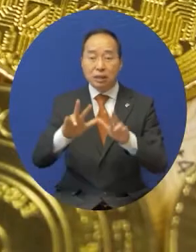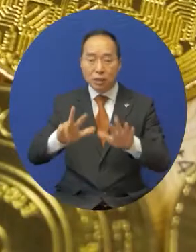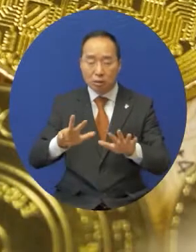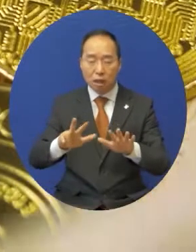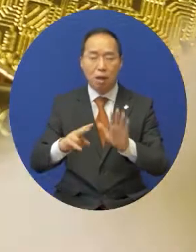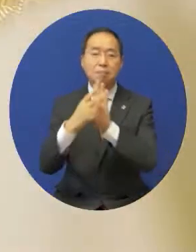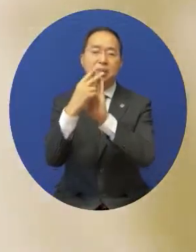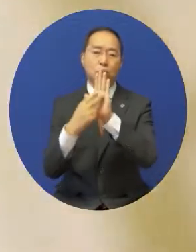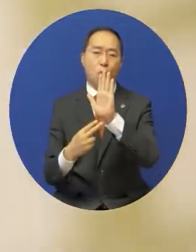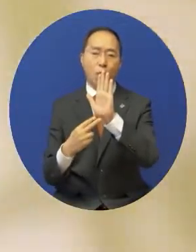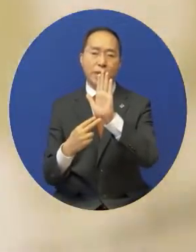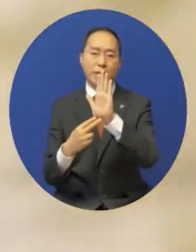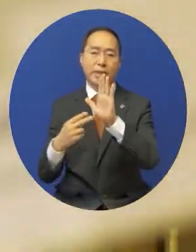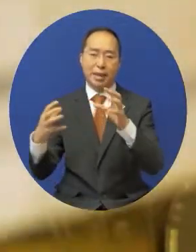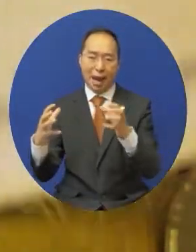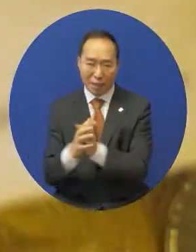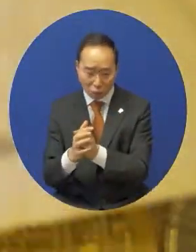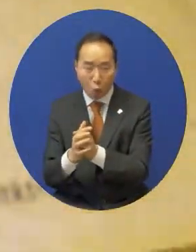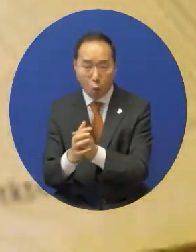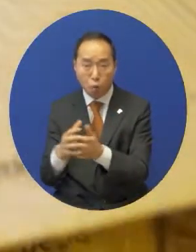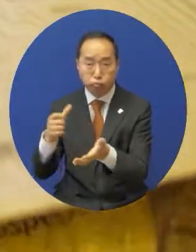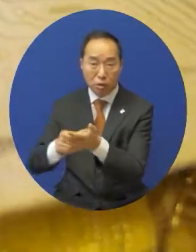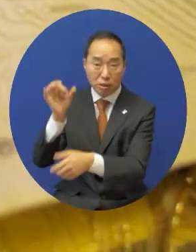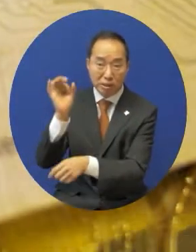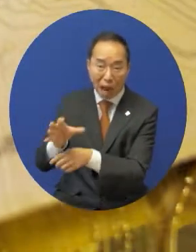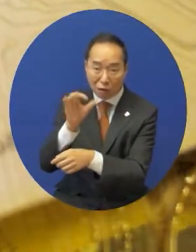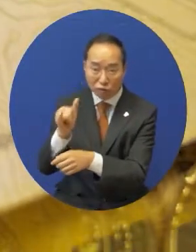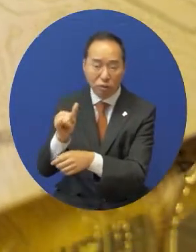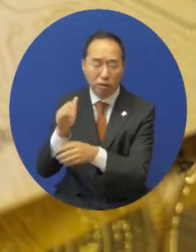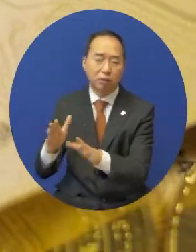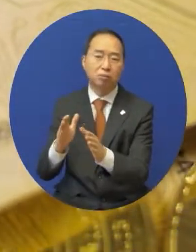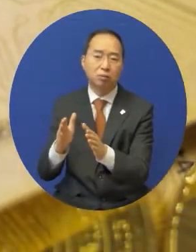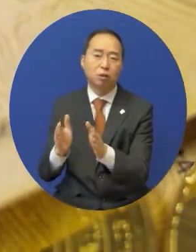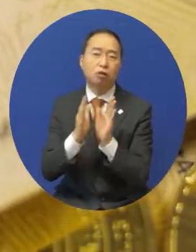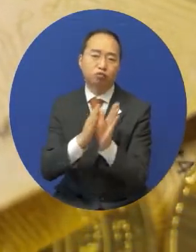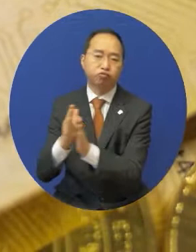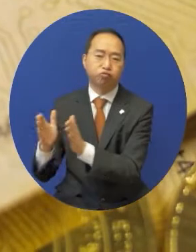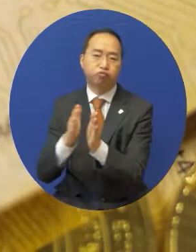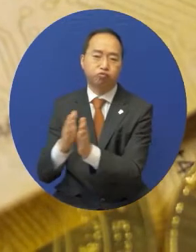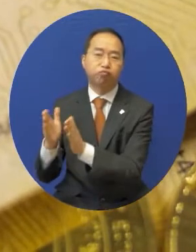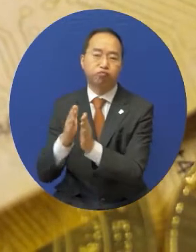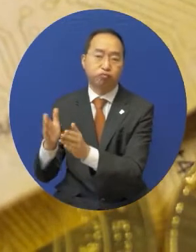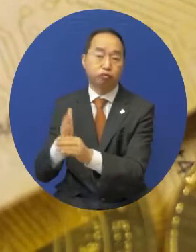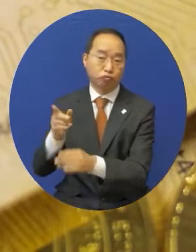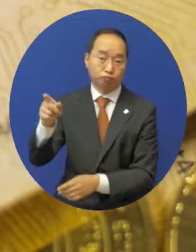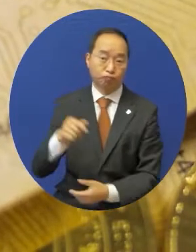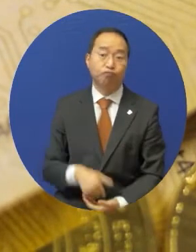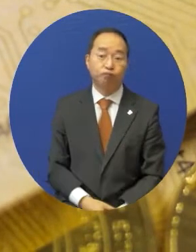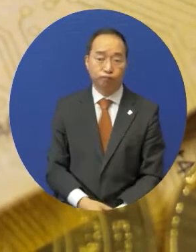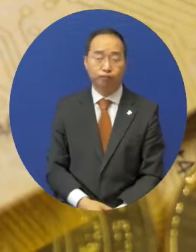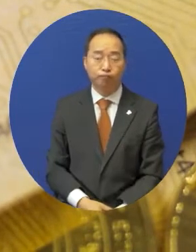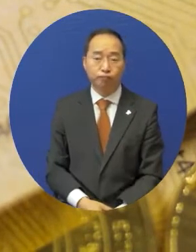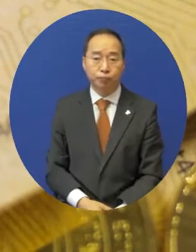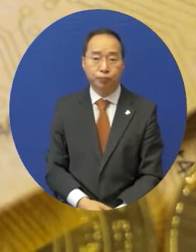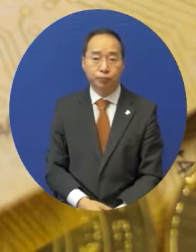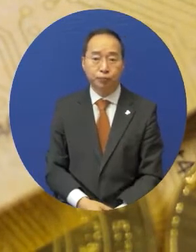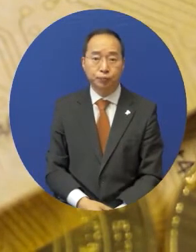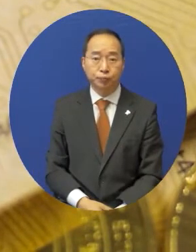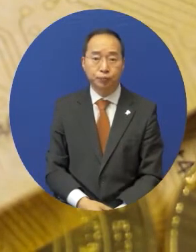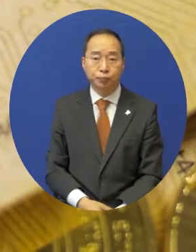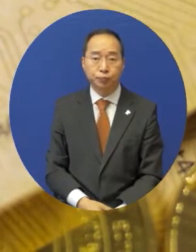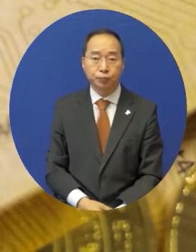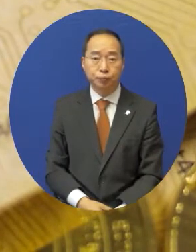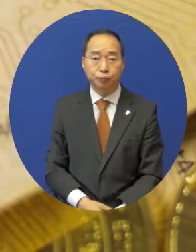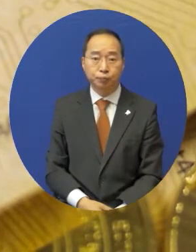이제 비트코인을 가지고 페이를 할수 있는 그런 시스템으로 고려를 하고 있다고 연구